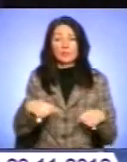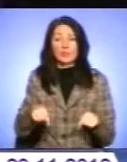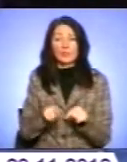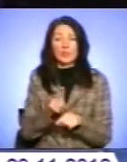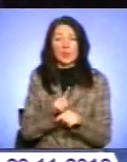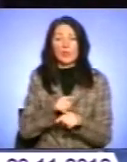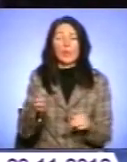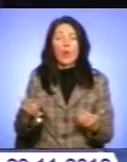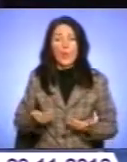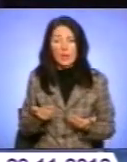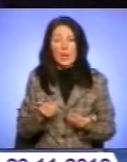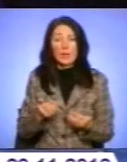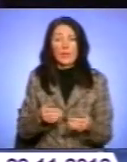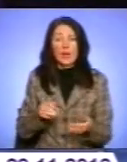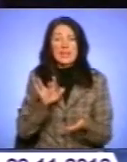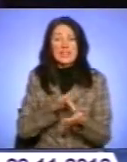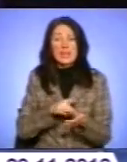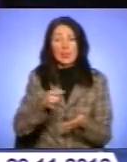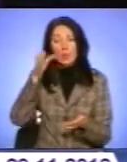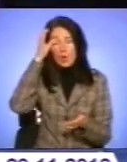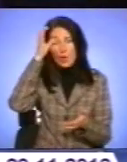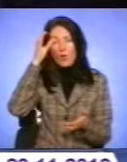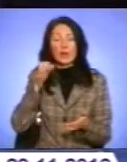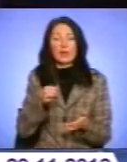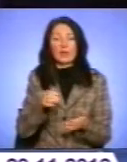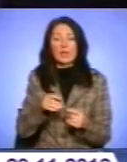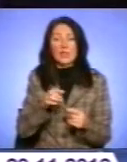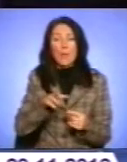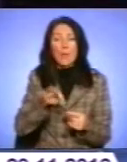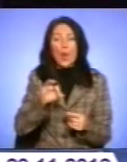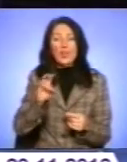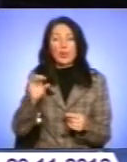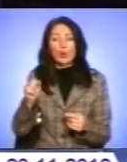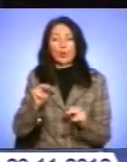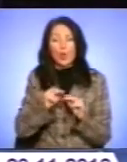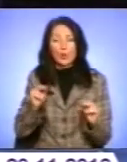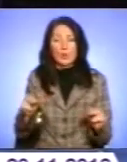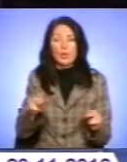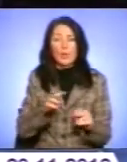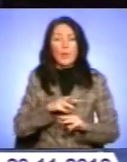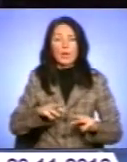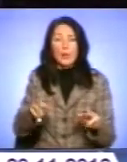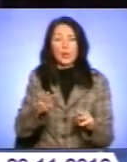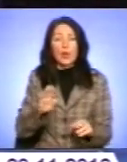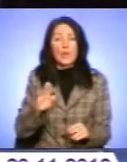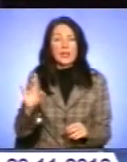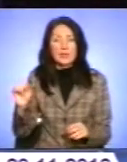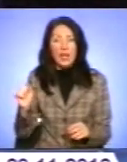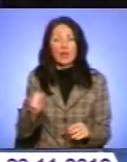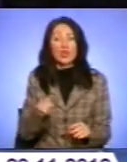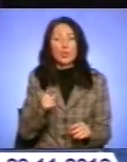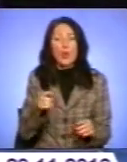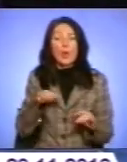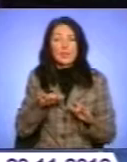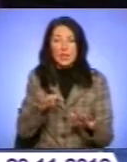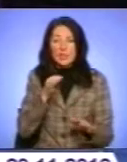методичним центром науково-освітніх інновацій і моніторингу та учнівським парламентом НАСНА. Чому захід сподобався не лише учням,